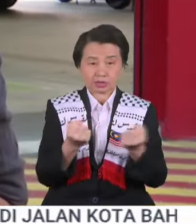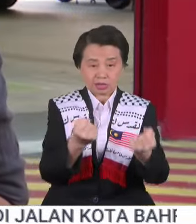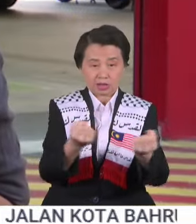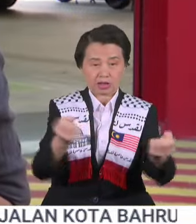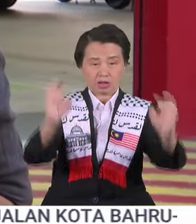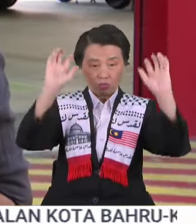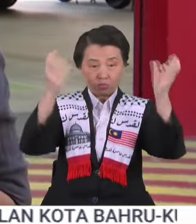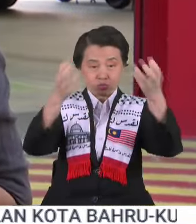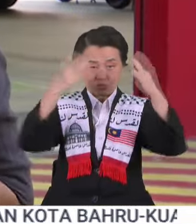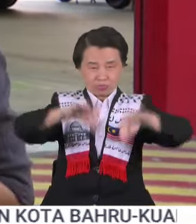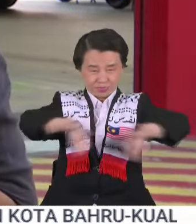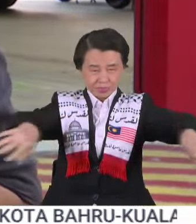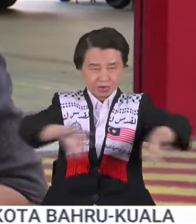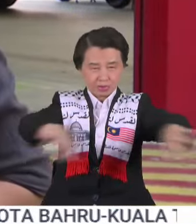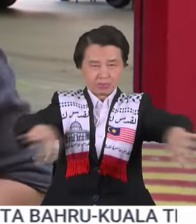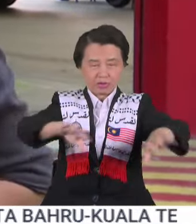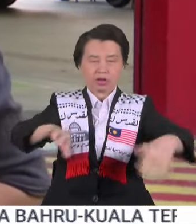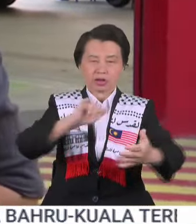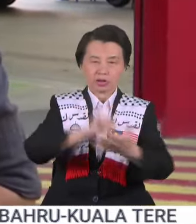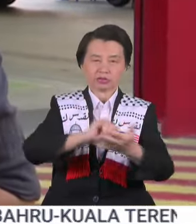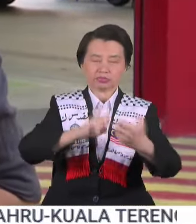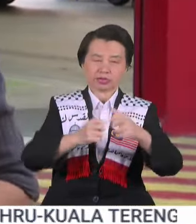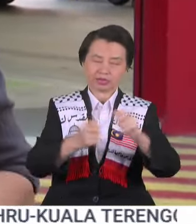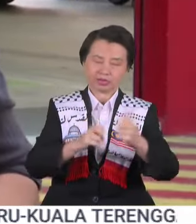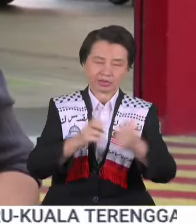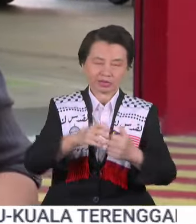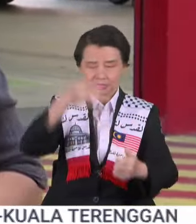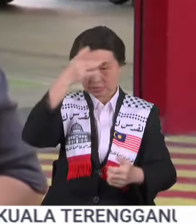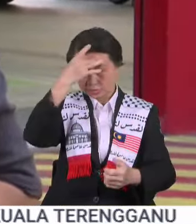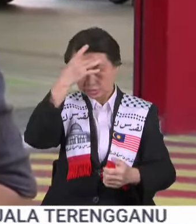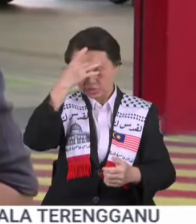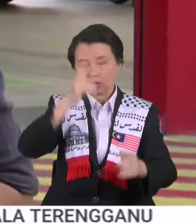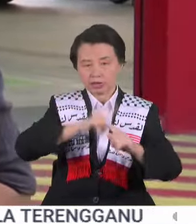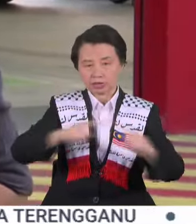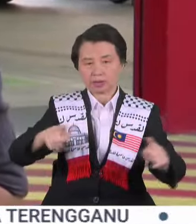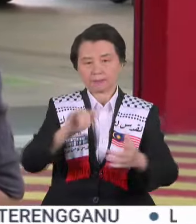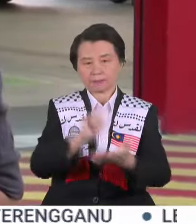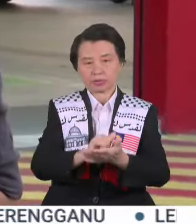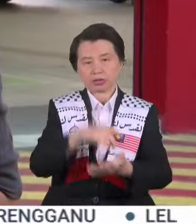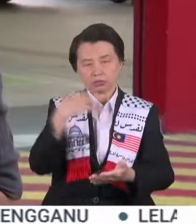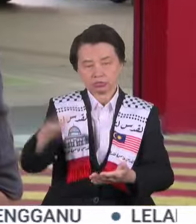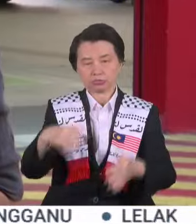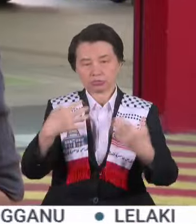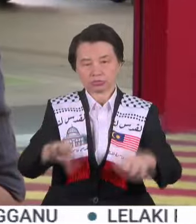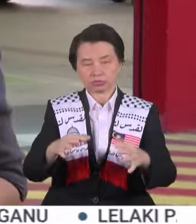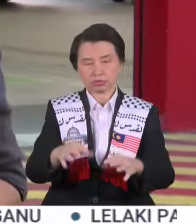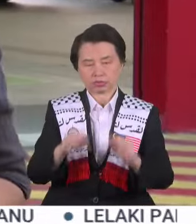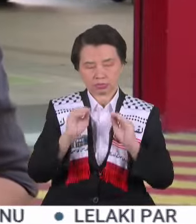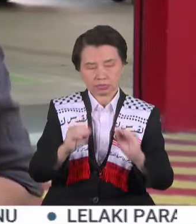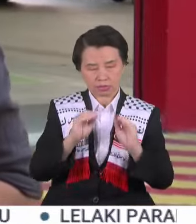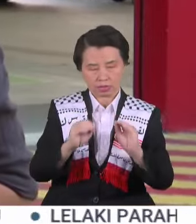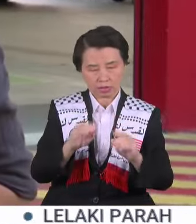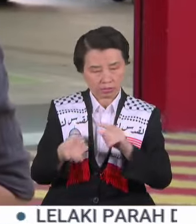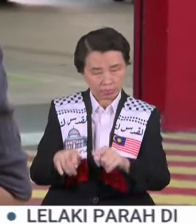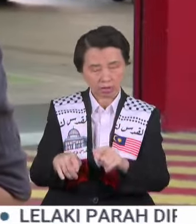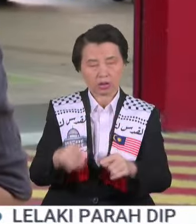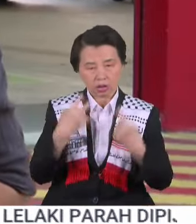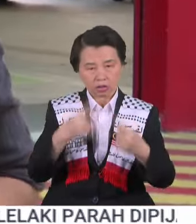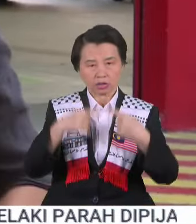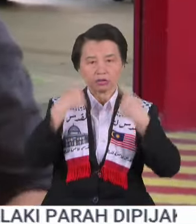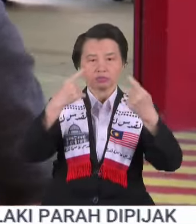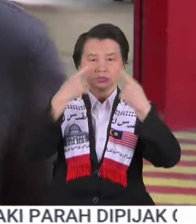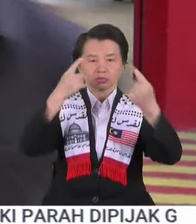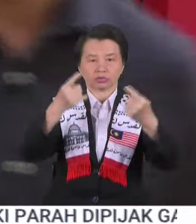tanah menjadi antara masalah yang perlu diatasi mereka. Namun, disiplin yang telah pun diserapkan kepada mereka melihatkan ia